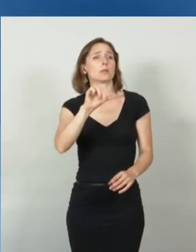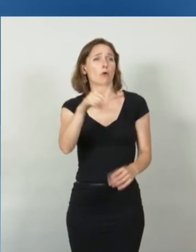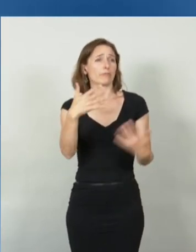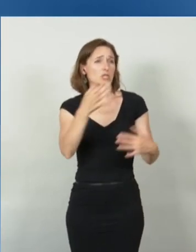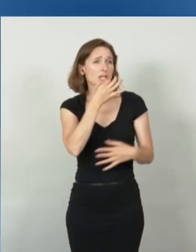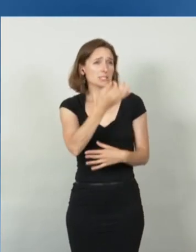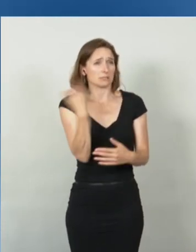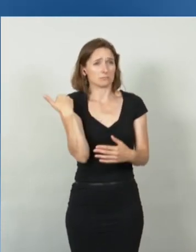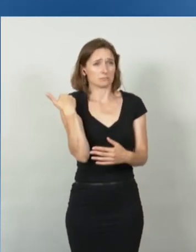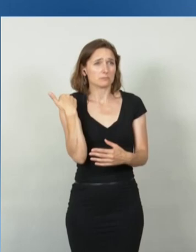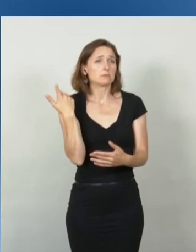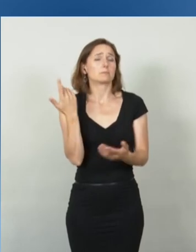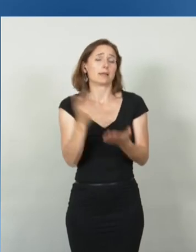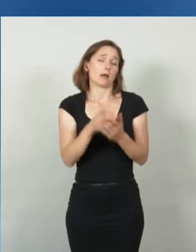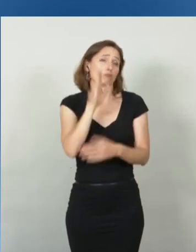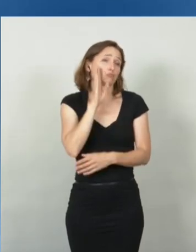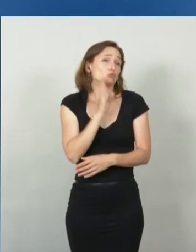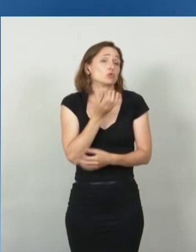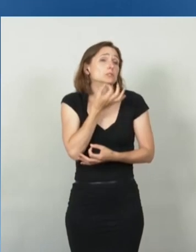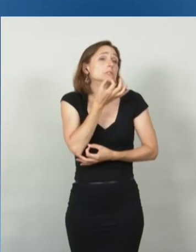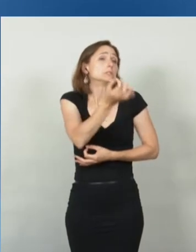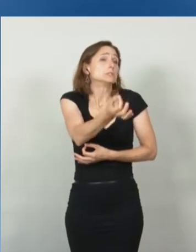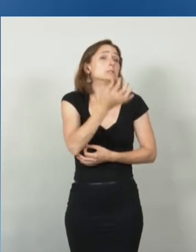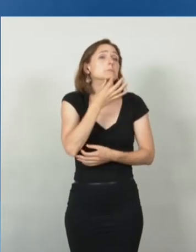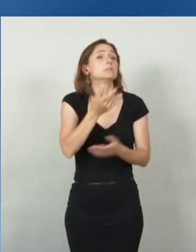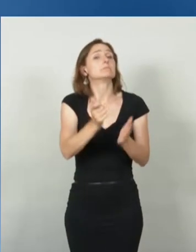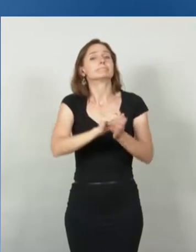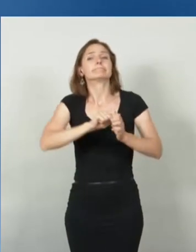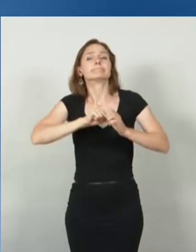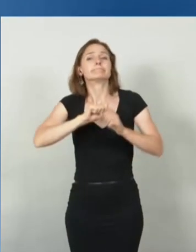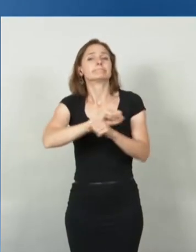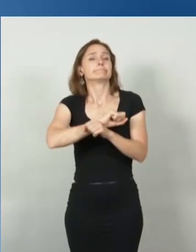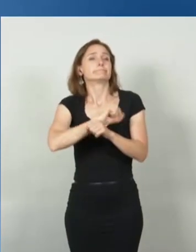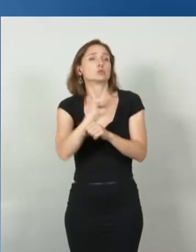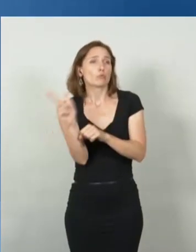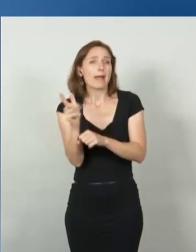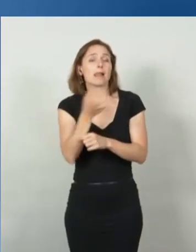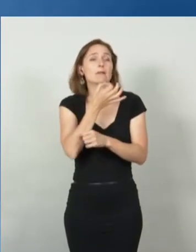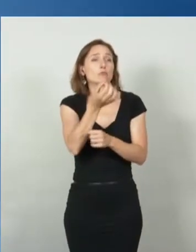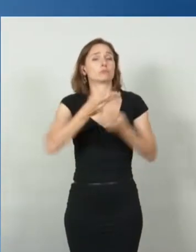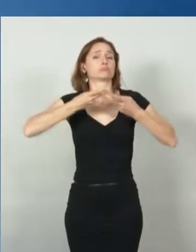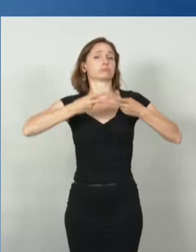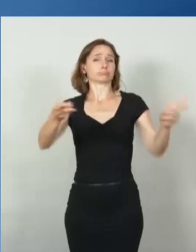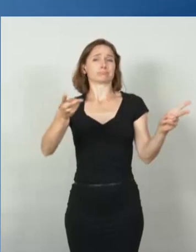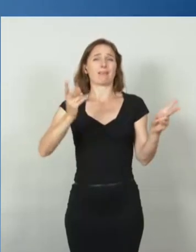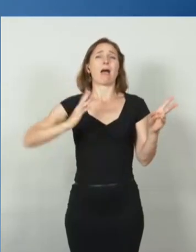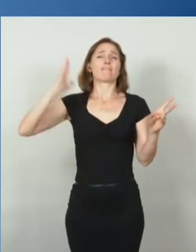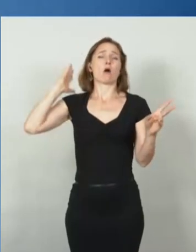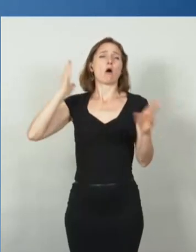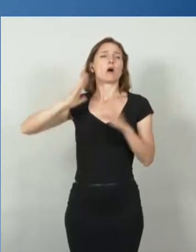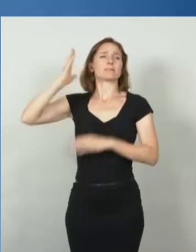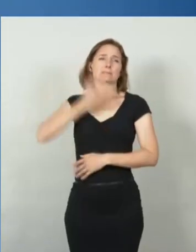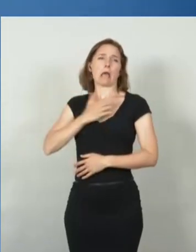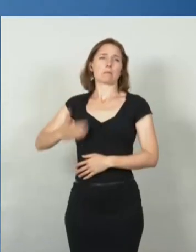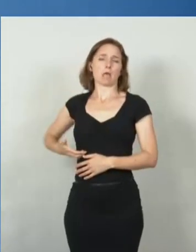dans la presse qu'on vous indiquez que c'est votre prédécesseur qui a arrêté les relations j'aimerais bien savoir les éléments qui vous permettent de dire cela puisque quand